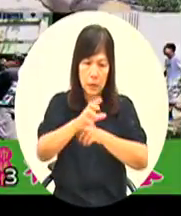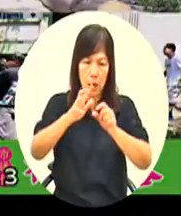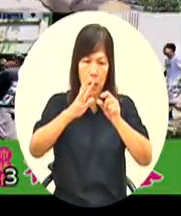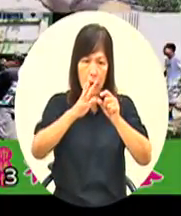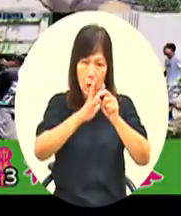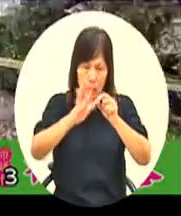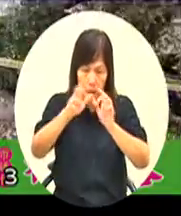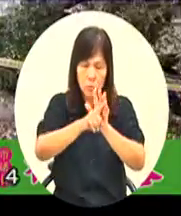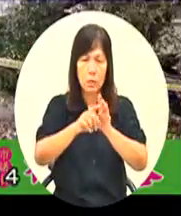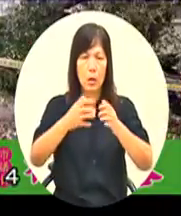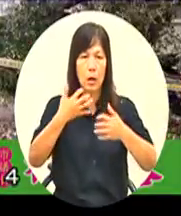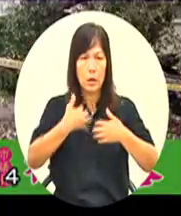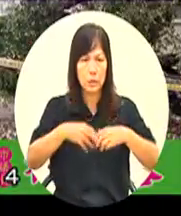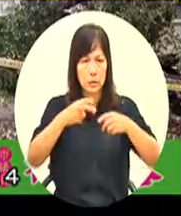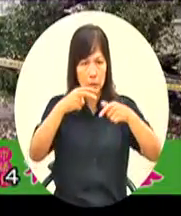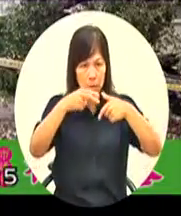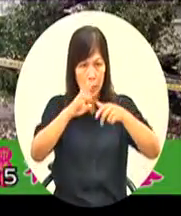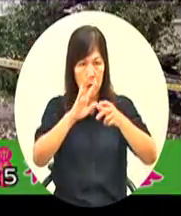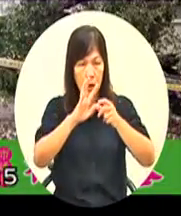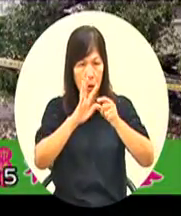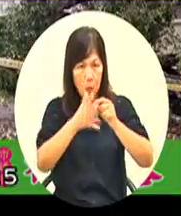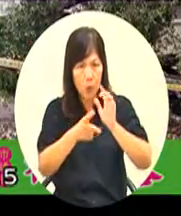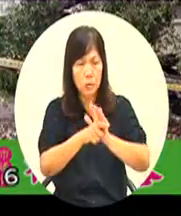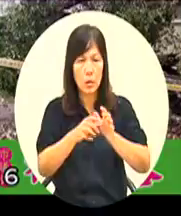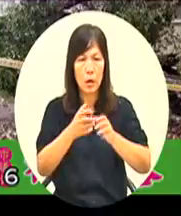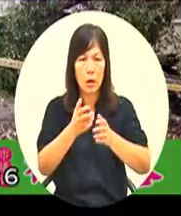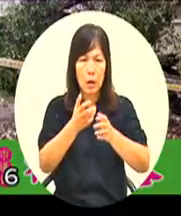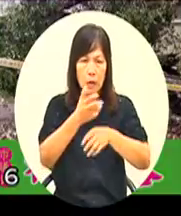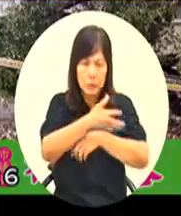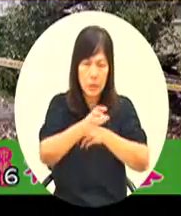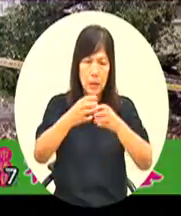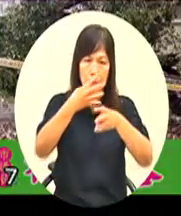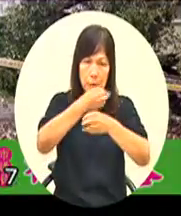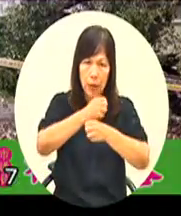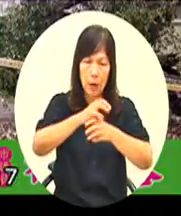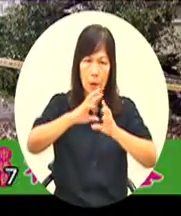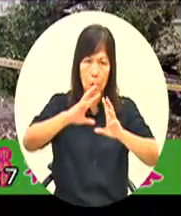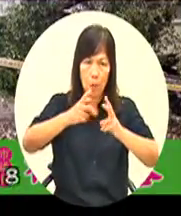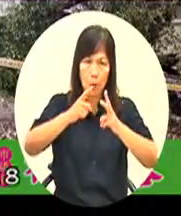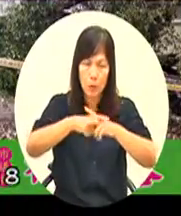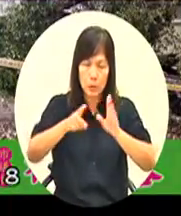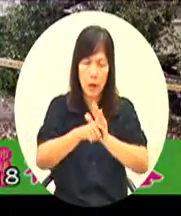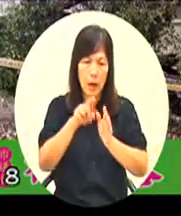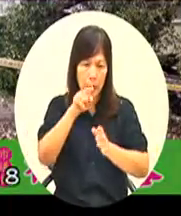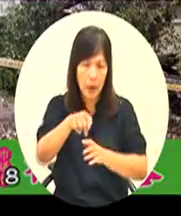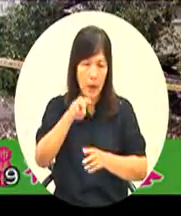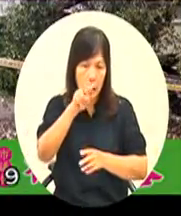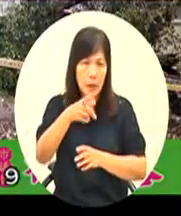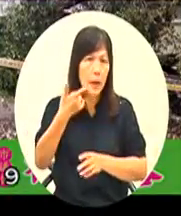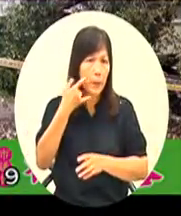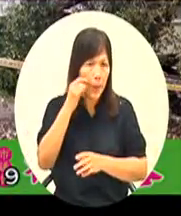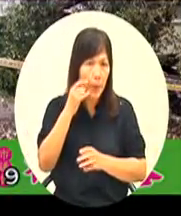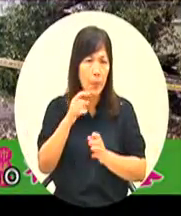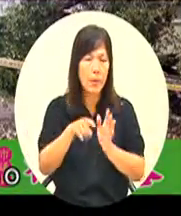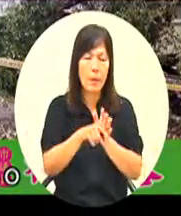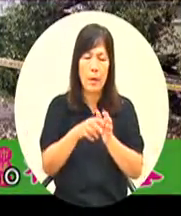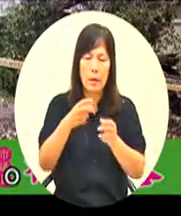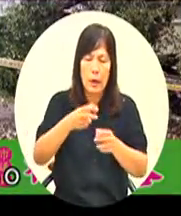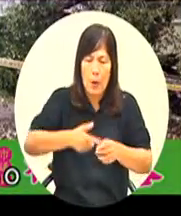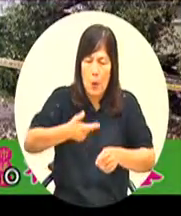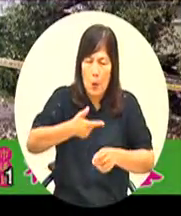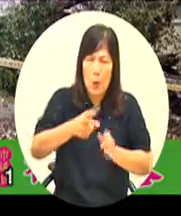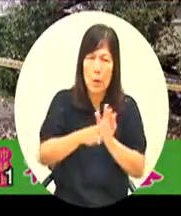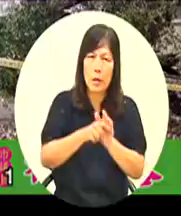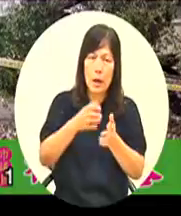国中，哎、欸，就是那个正昌国小就在我们的前面呐、啊。我看到家长，阿哥、汪哥。赶紧去给请